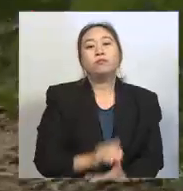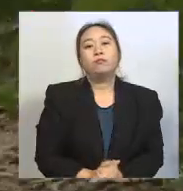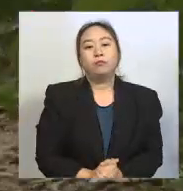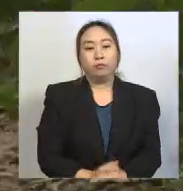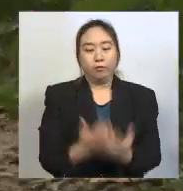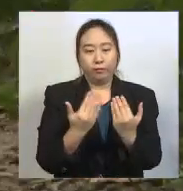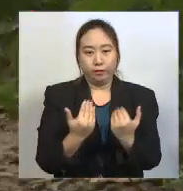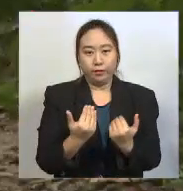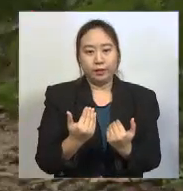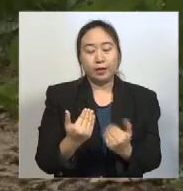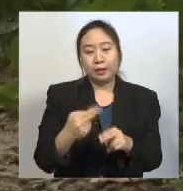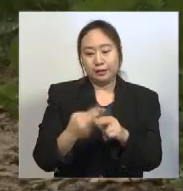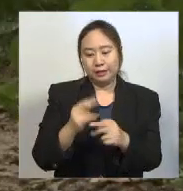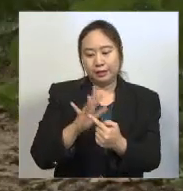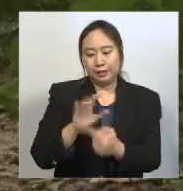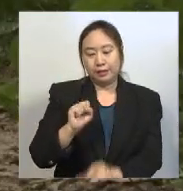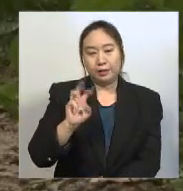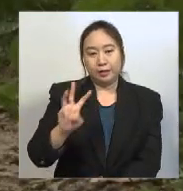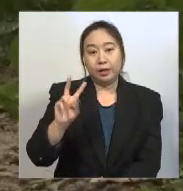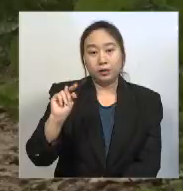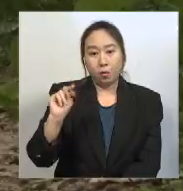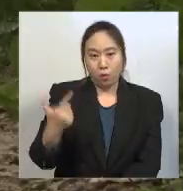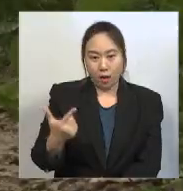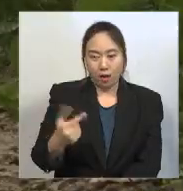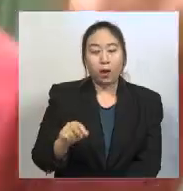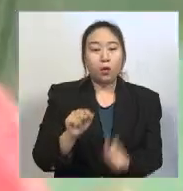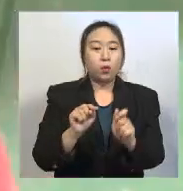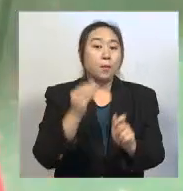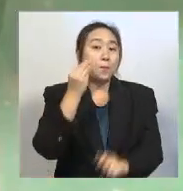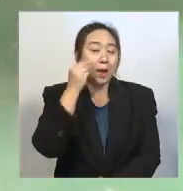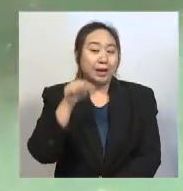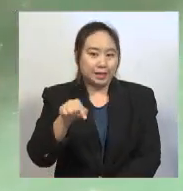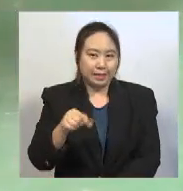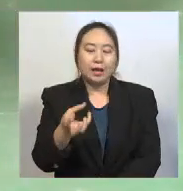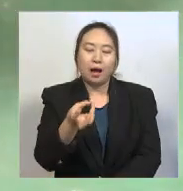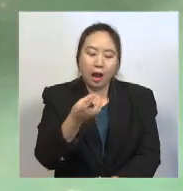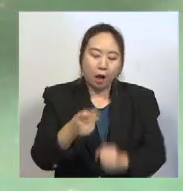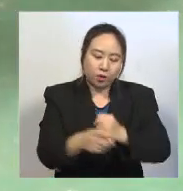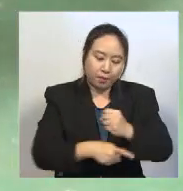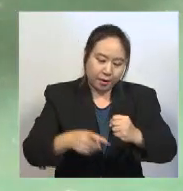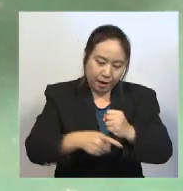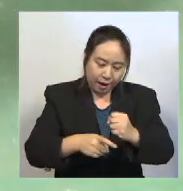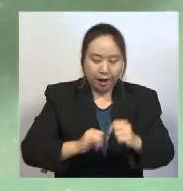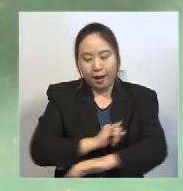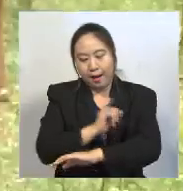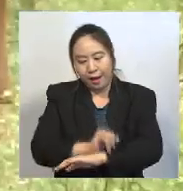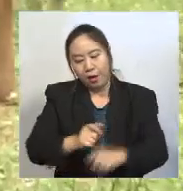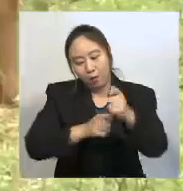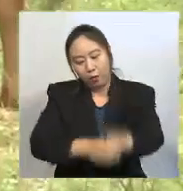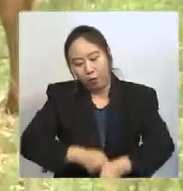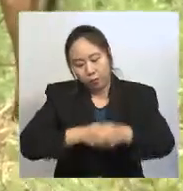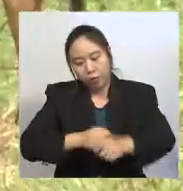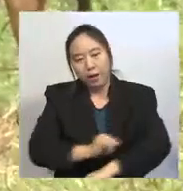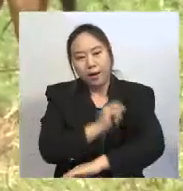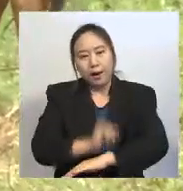ขณะที่นายแสวงค่ะคุณลุงอยู่ที่บ้านหวังถ้ำนะคะก็ทำนาทำไร่32ไร่ด้วยกันซึ่งก็